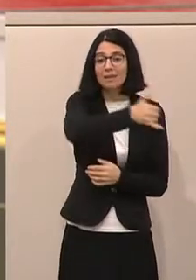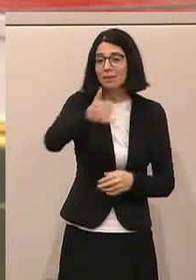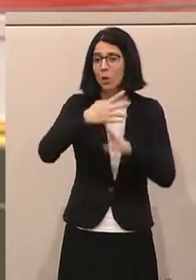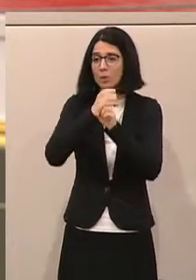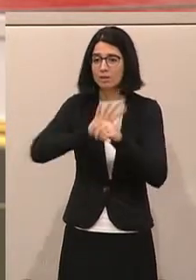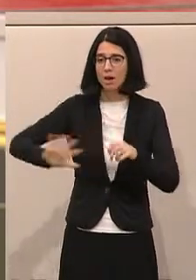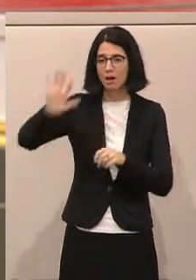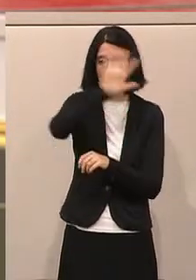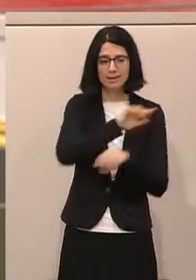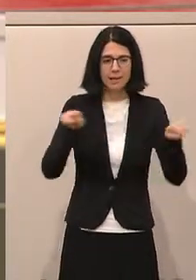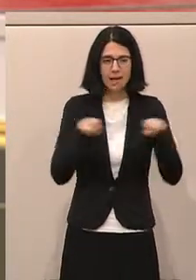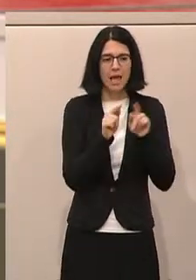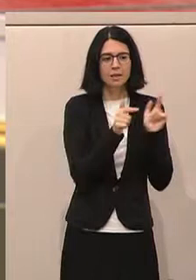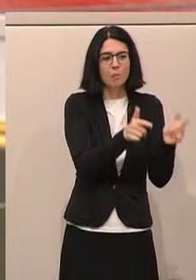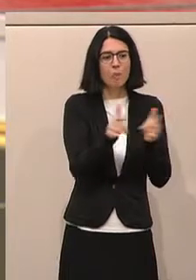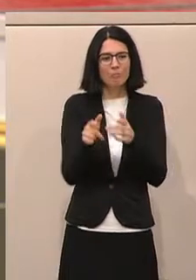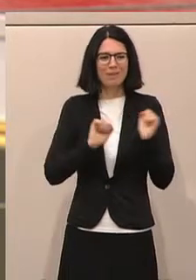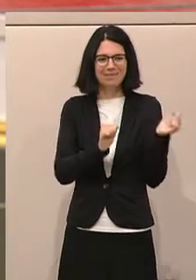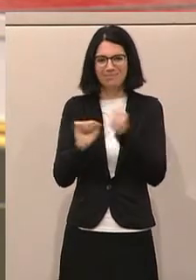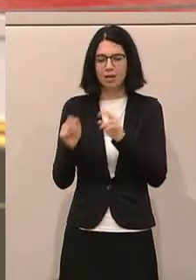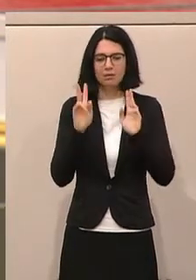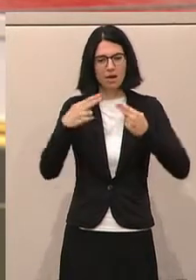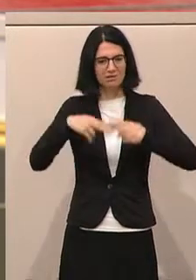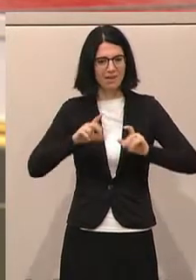eben auch diese Mobilität weiterhin leben kann.